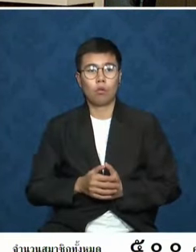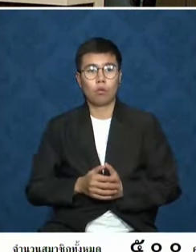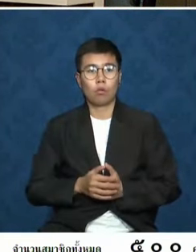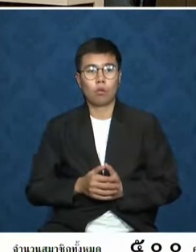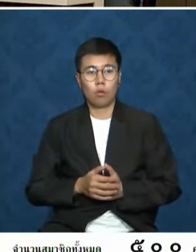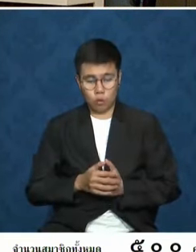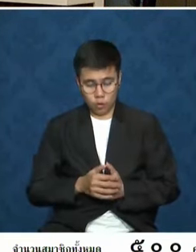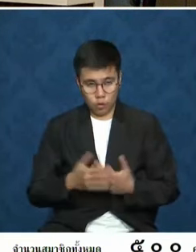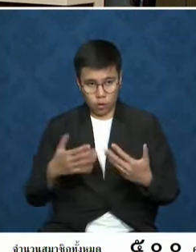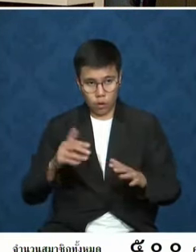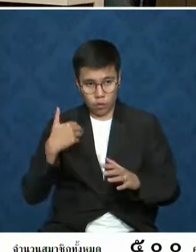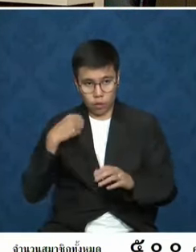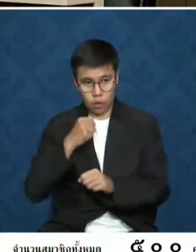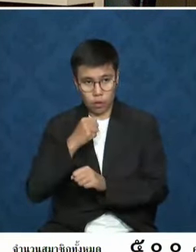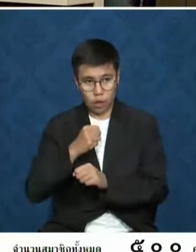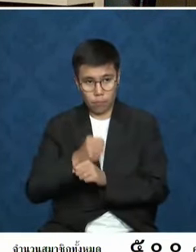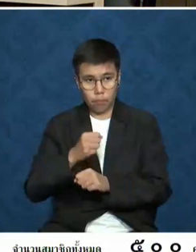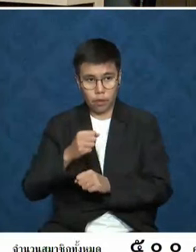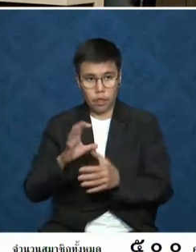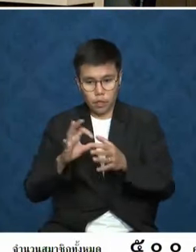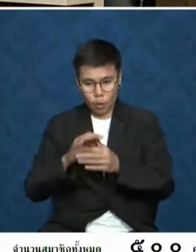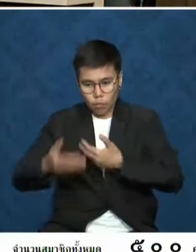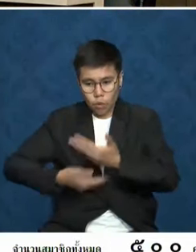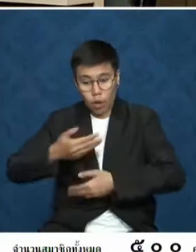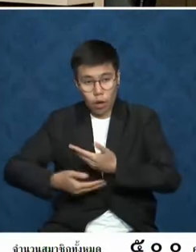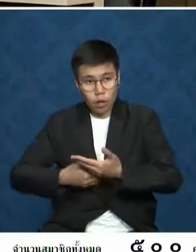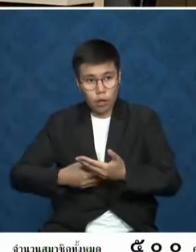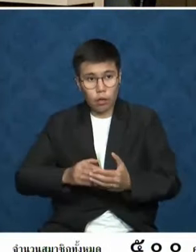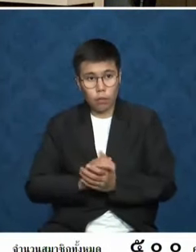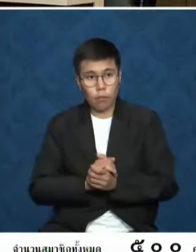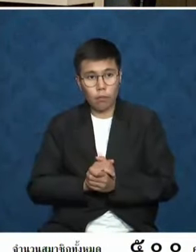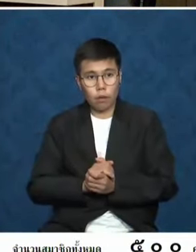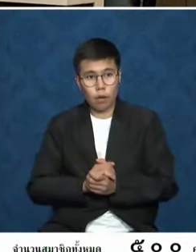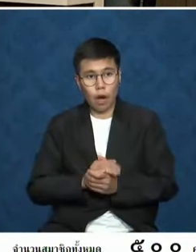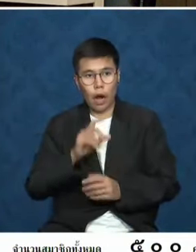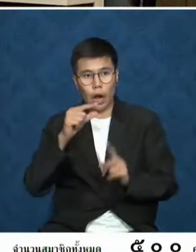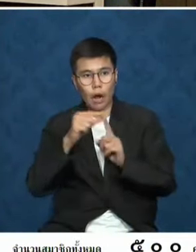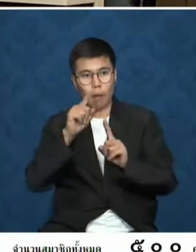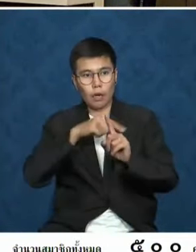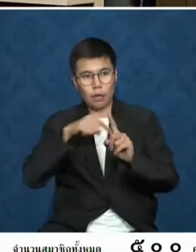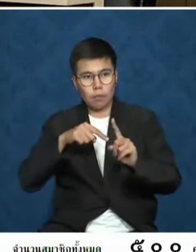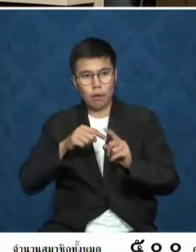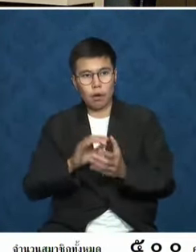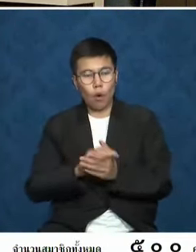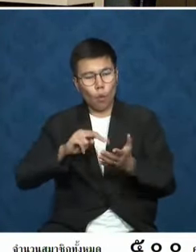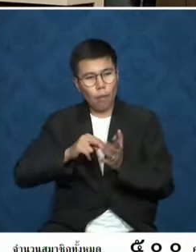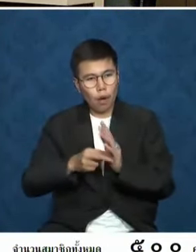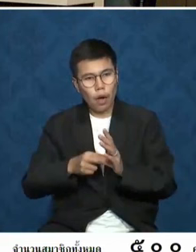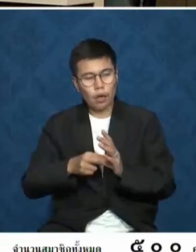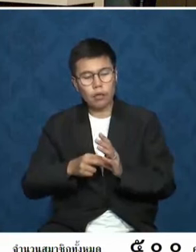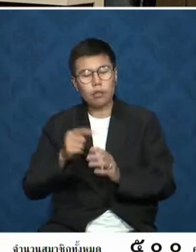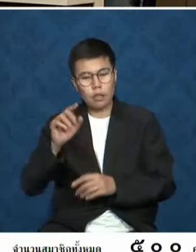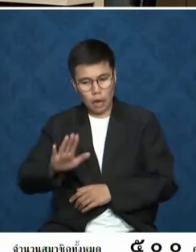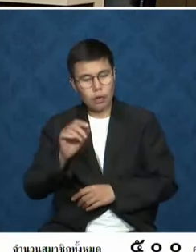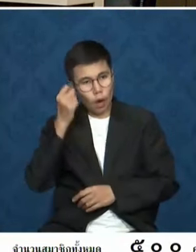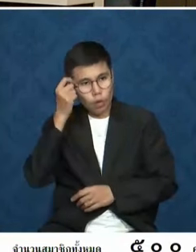นำผลงานไปใช้ในเชิญภัณฬตผมไมอยากใช้ภาษาสคลินะคะท่านคเข้าใจวคงหมายความวาไงจร